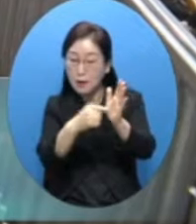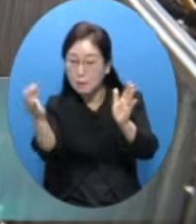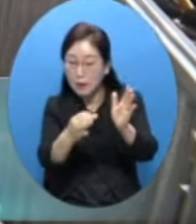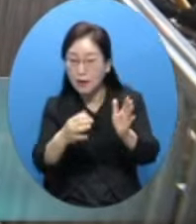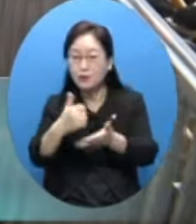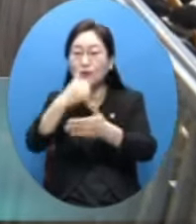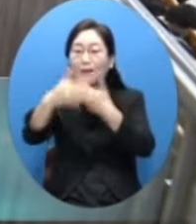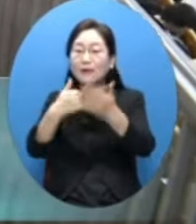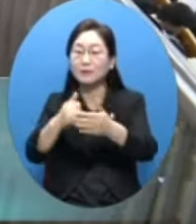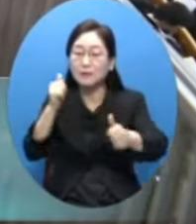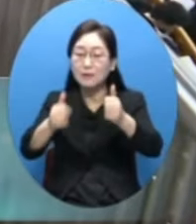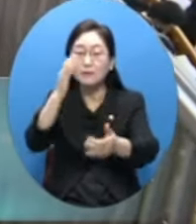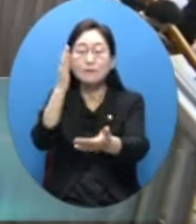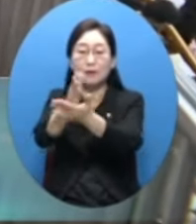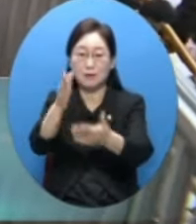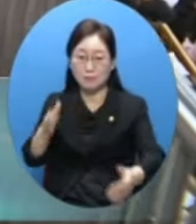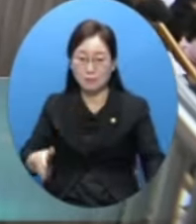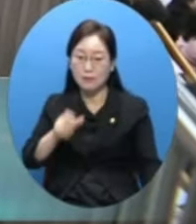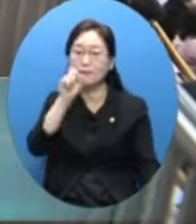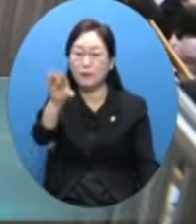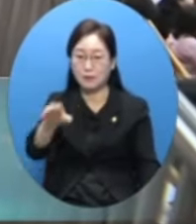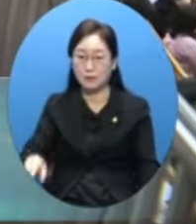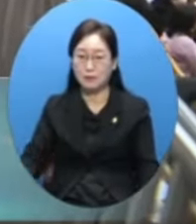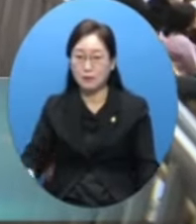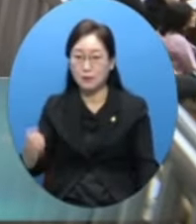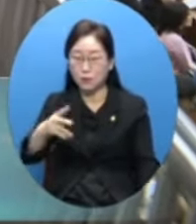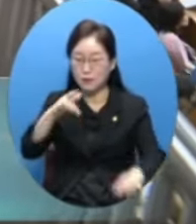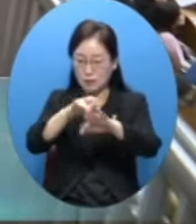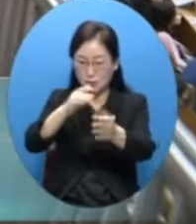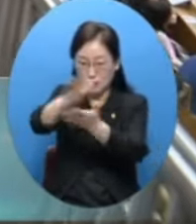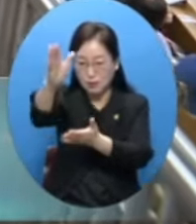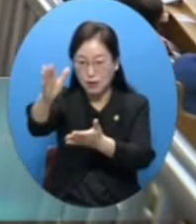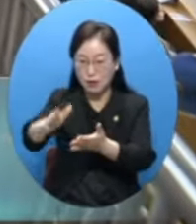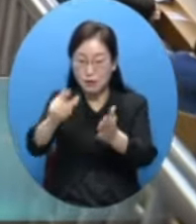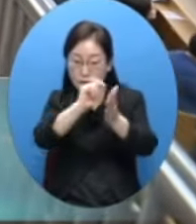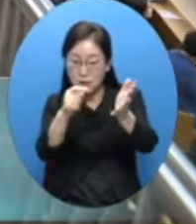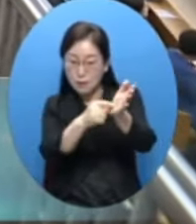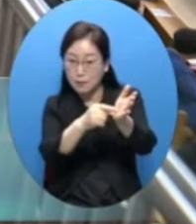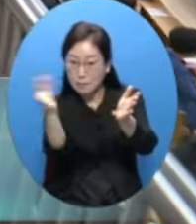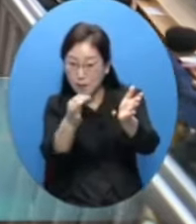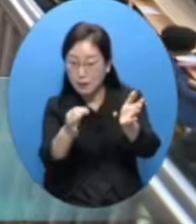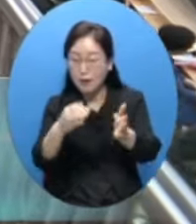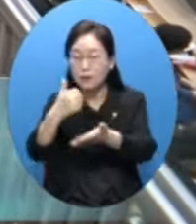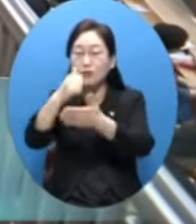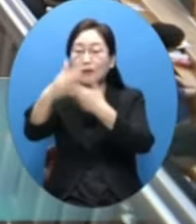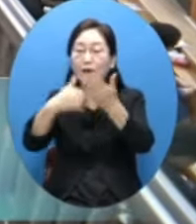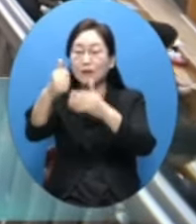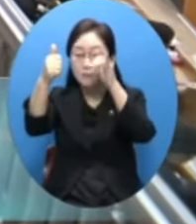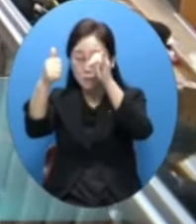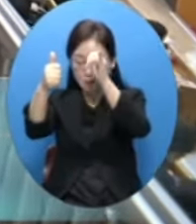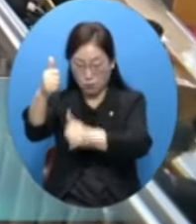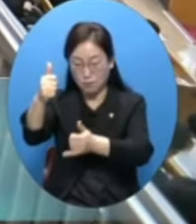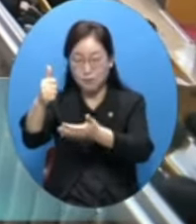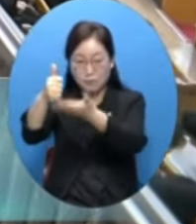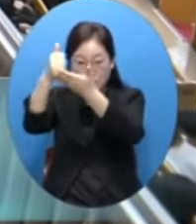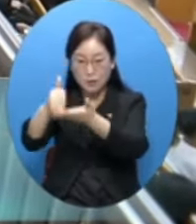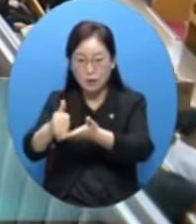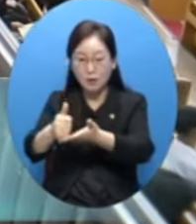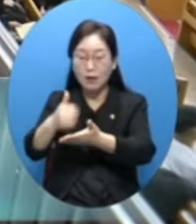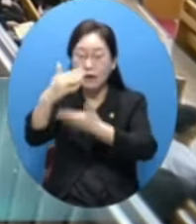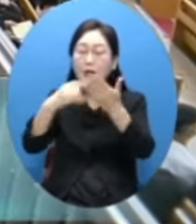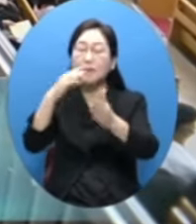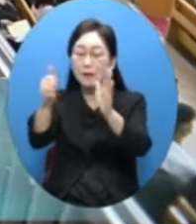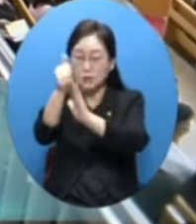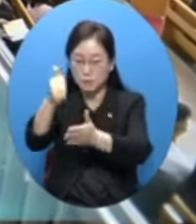하나님을 시험하지 말라 하였느니라. 사탄아 물러가라. 기록되었을 때 주 너의 하나님께 경배하고 다만 그를